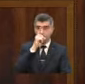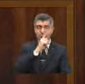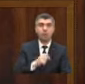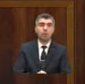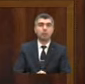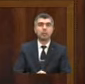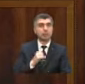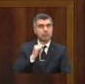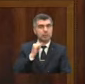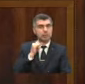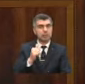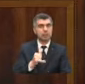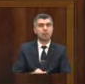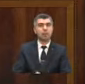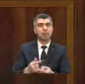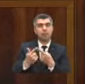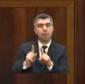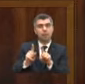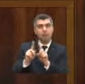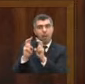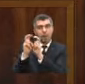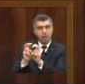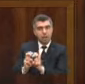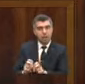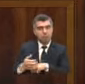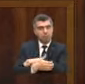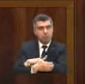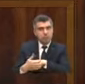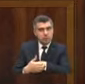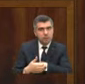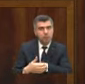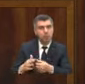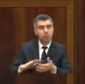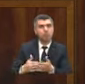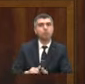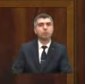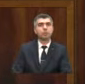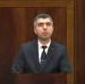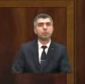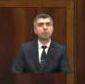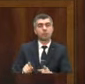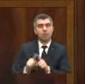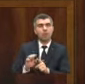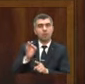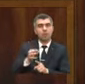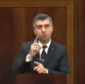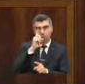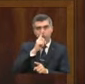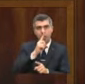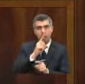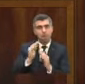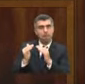بشكل كبير في تقليص نسبة الفقر والهشاشة وفي تحقيق حظ كبير من